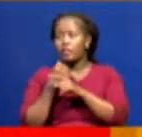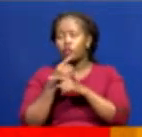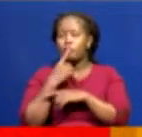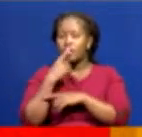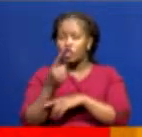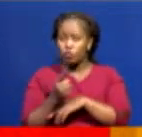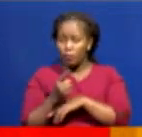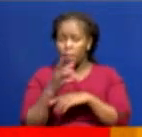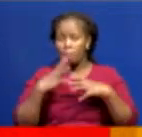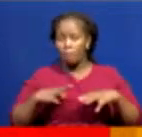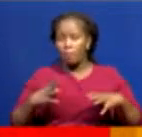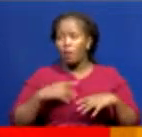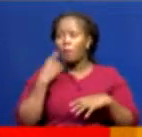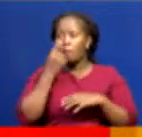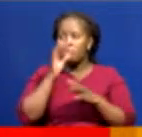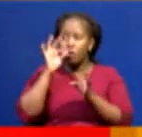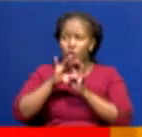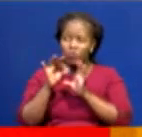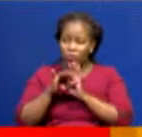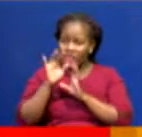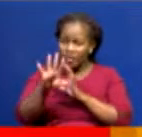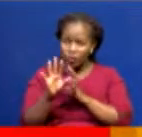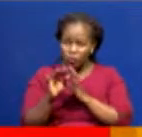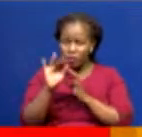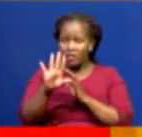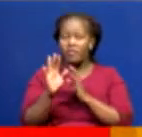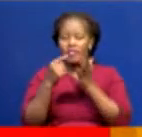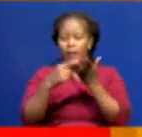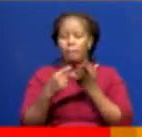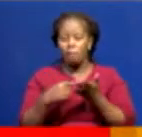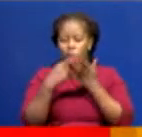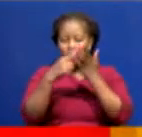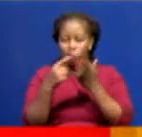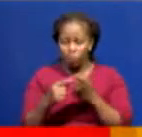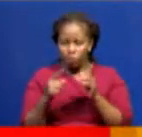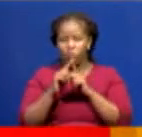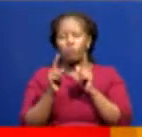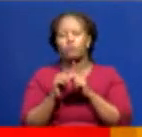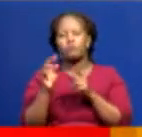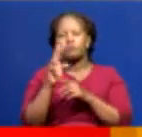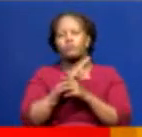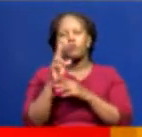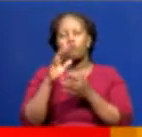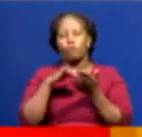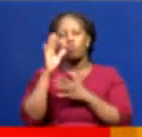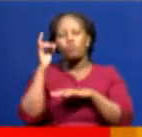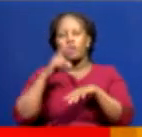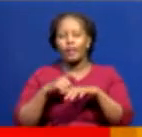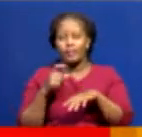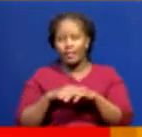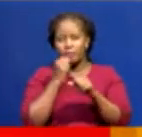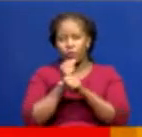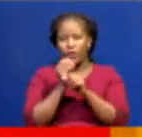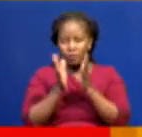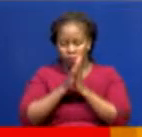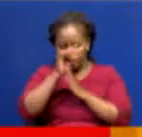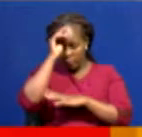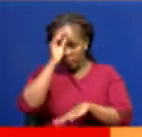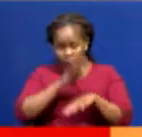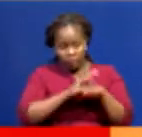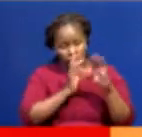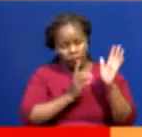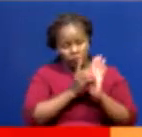wakazi ambao walikuchagua unayapeleka pale bungeni na kutumia muda mwingi angalau kufanya kazi na serikali ambako maendeleo yanatoka.